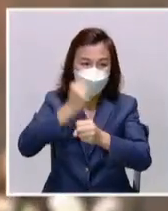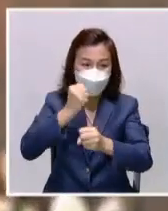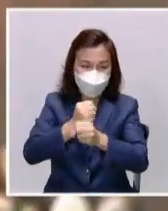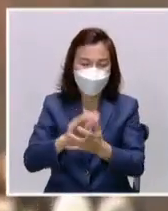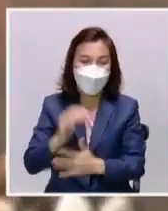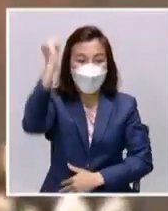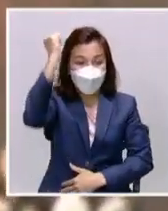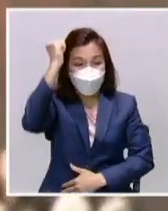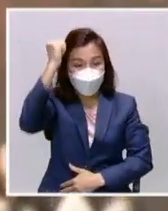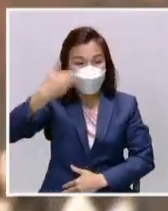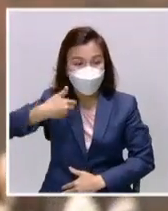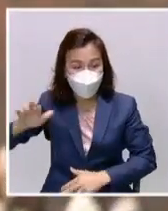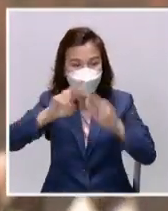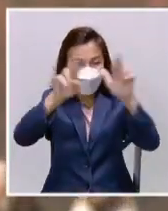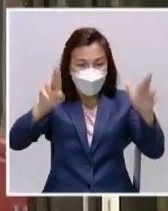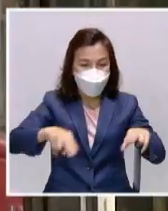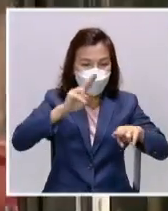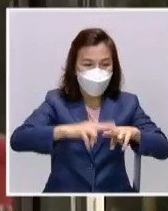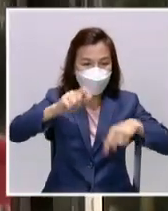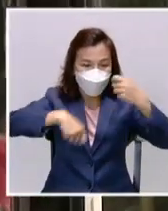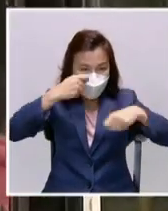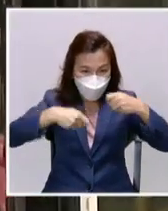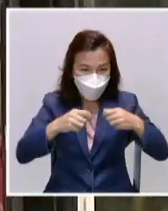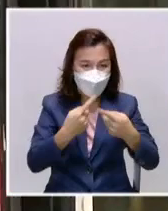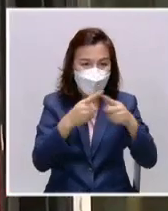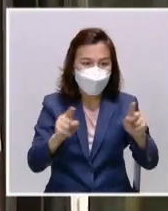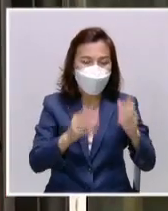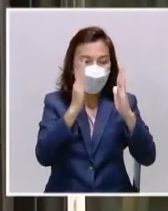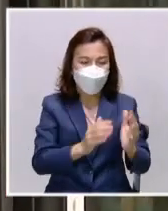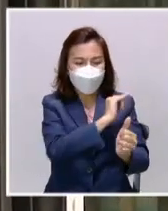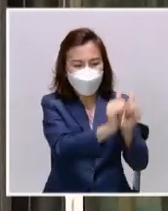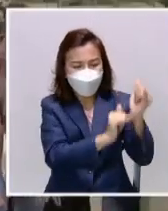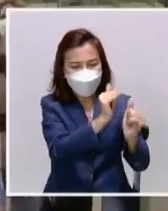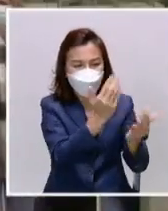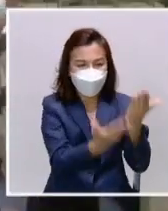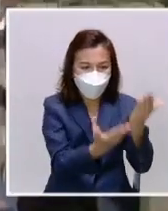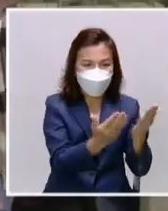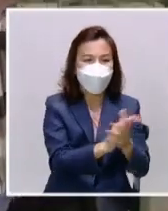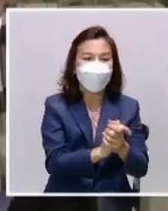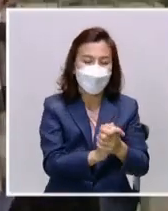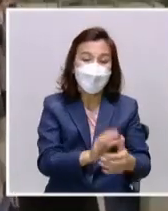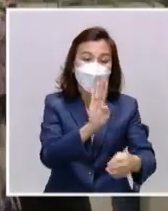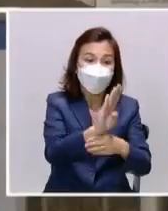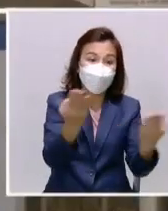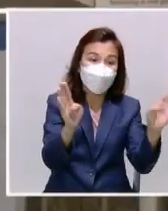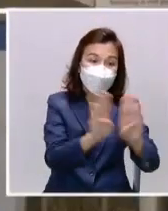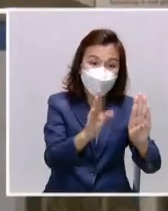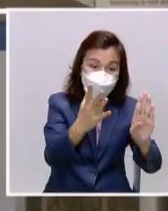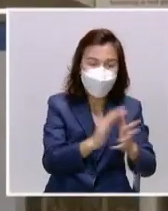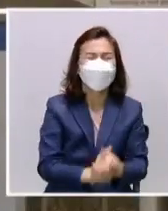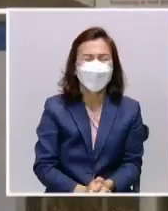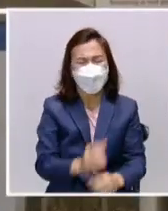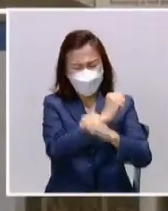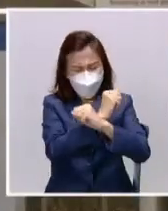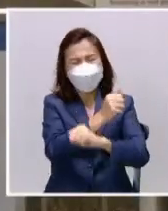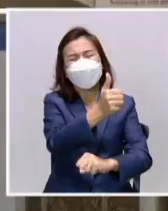ระบบขนส่งสาธารณะและในร้านค้าต่างๆแต่ไม่จำกัดการชุมนุมเปิดหรือปิดธุรกิจนั้นเพียงพอที่จะรับมือกับขึ้น